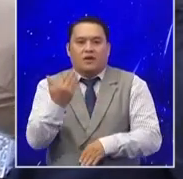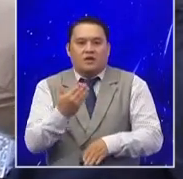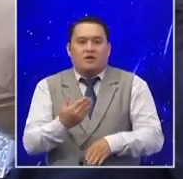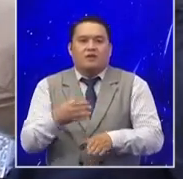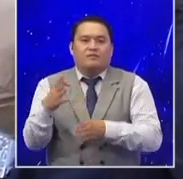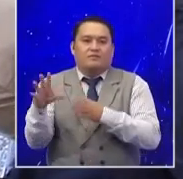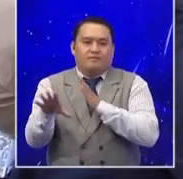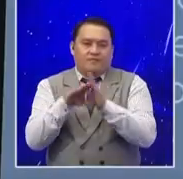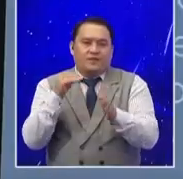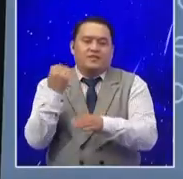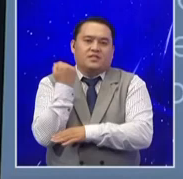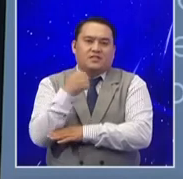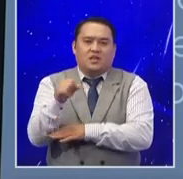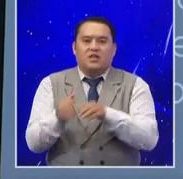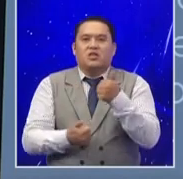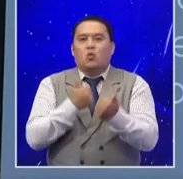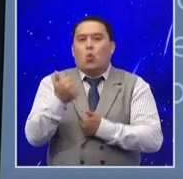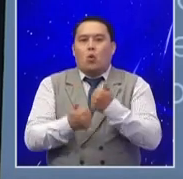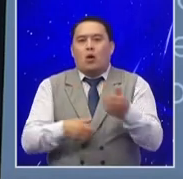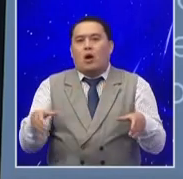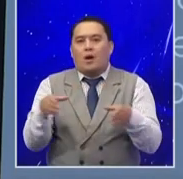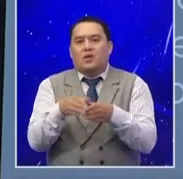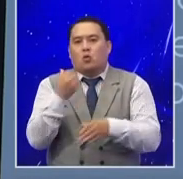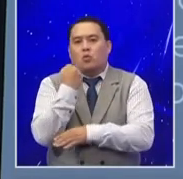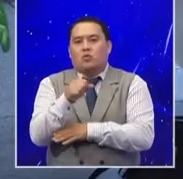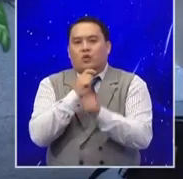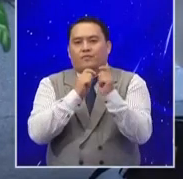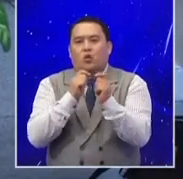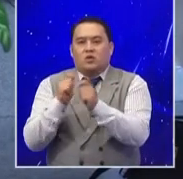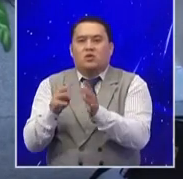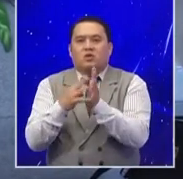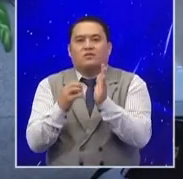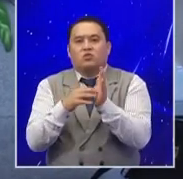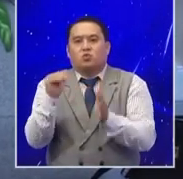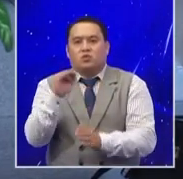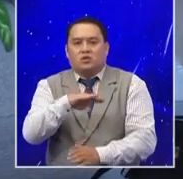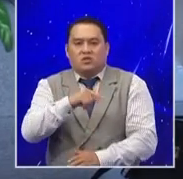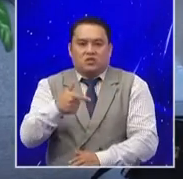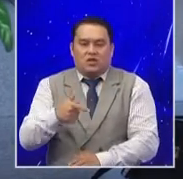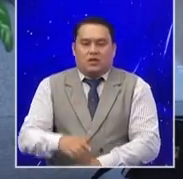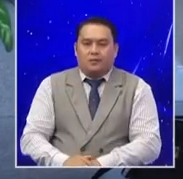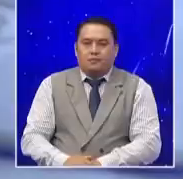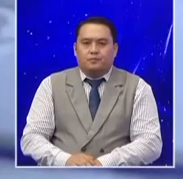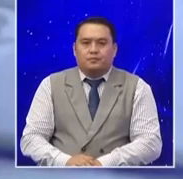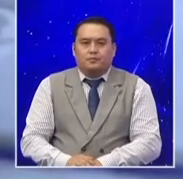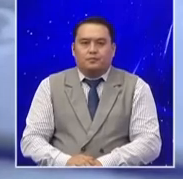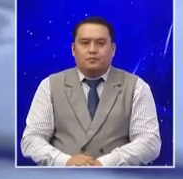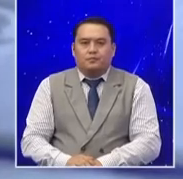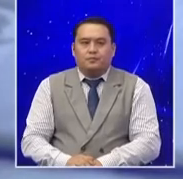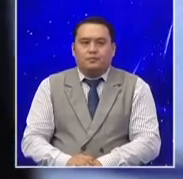и выявить сильнейших. По итогам викторины команде победителю вручат сертификат на сумму 900 тысяч тенге.